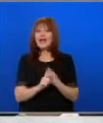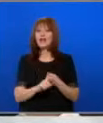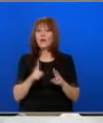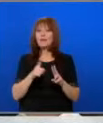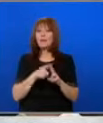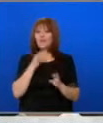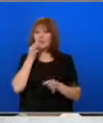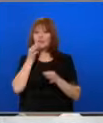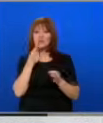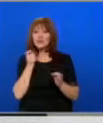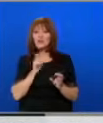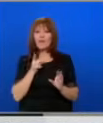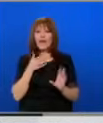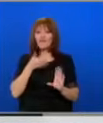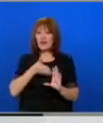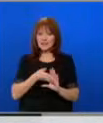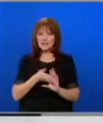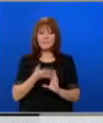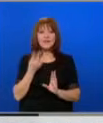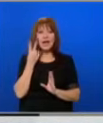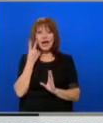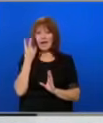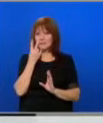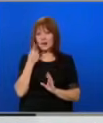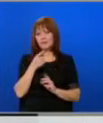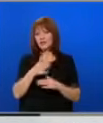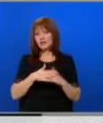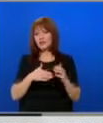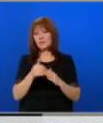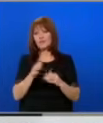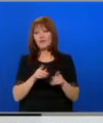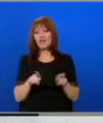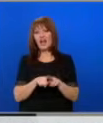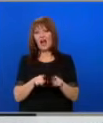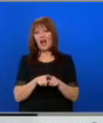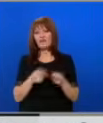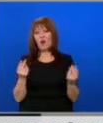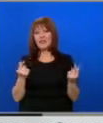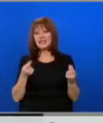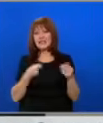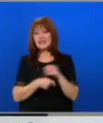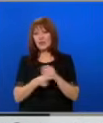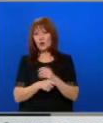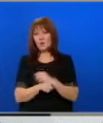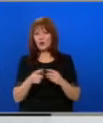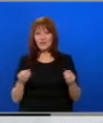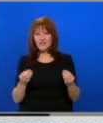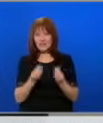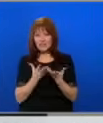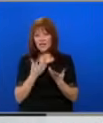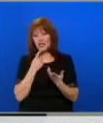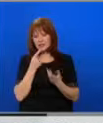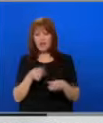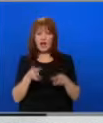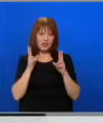влезли в пленарната зала. Ние разбрахме, че пак бяха подготвили циркове тази сутрин от Възраждане. Затова решихме, че